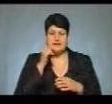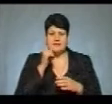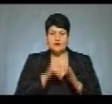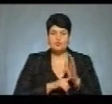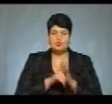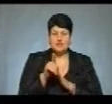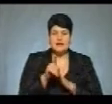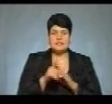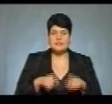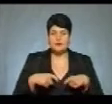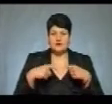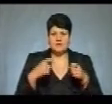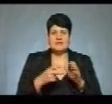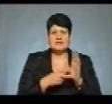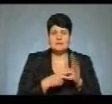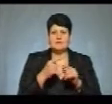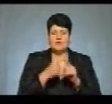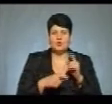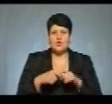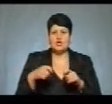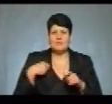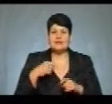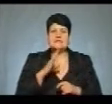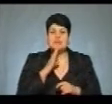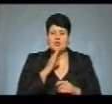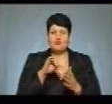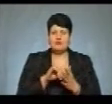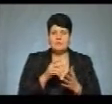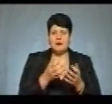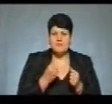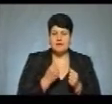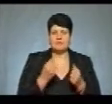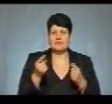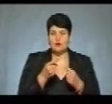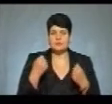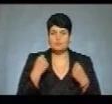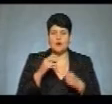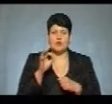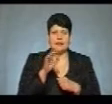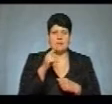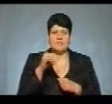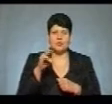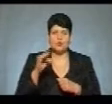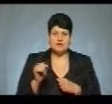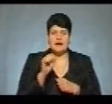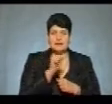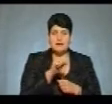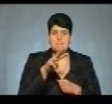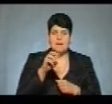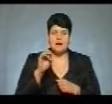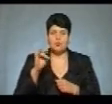на дистанції 7,5 кілометрів серед жінок. Участь у ній братимуть тернопільські спортсменки Олена Підгрушна та Анастасія